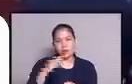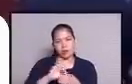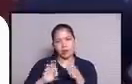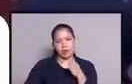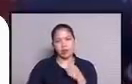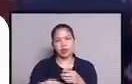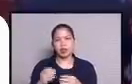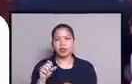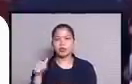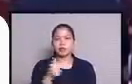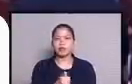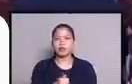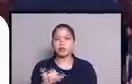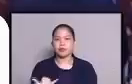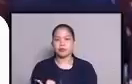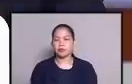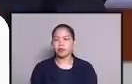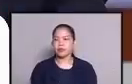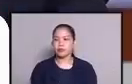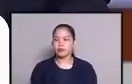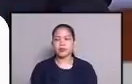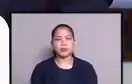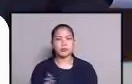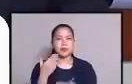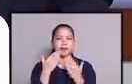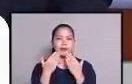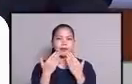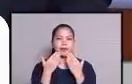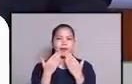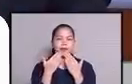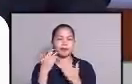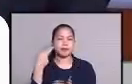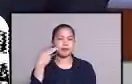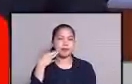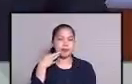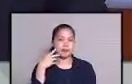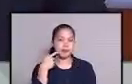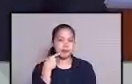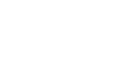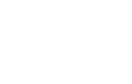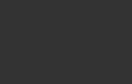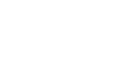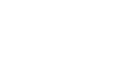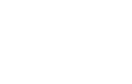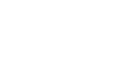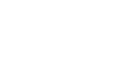assignment so far. Rafi? Okay, sige. Maraming salamat, Maricel Halili.